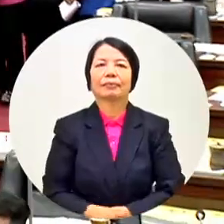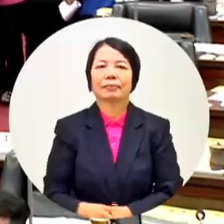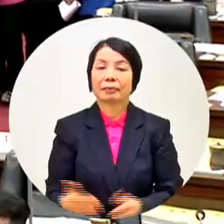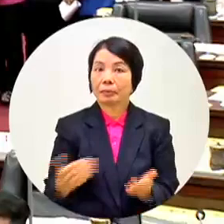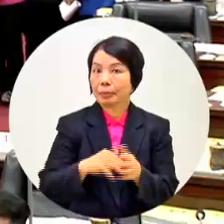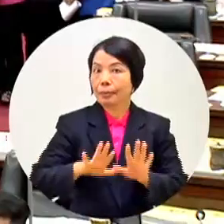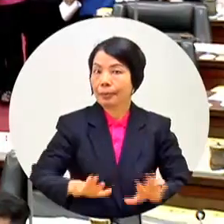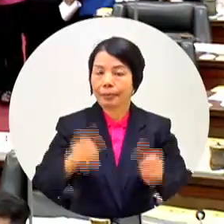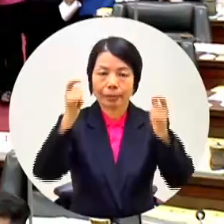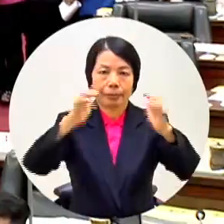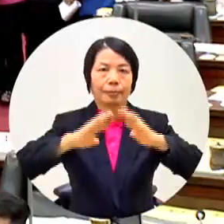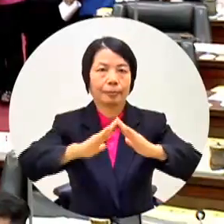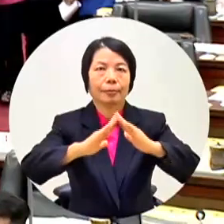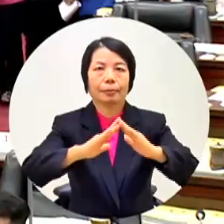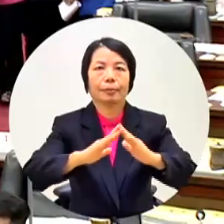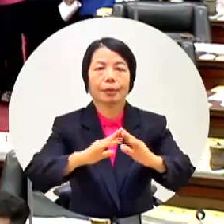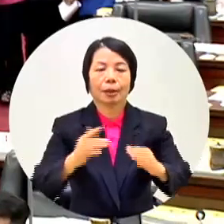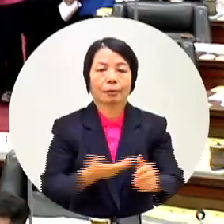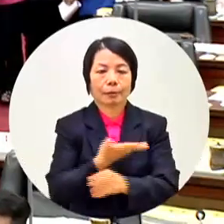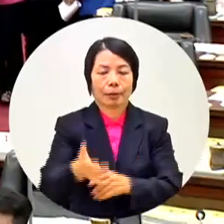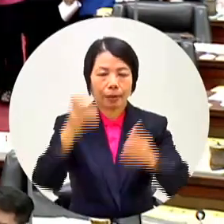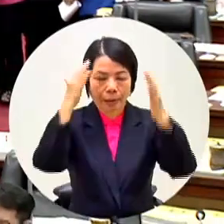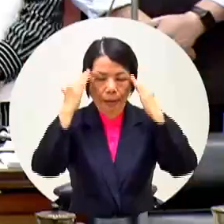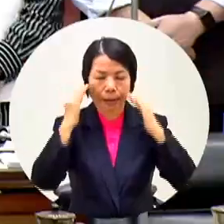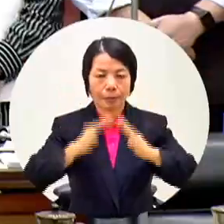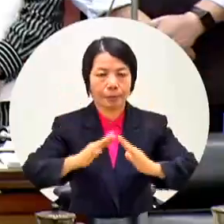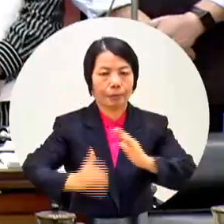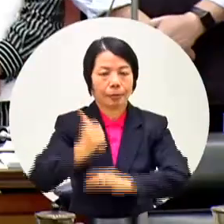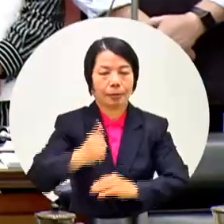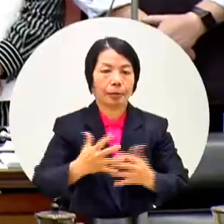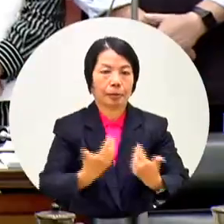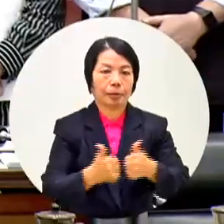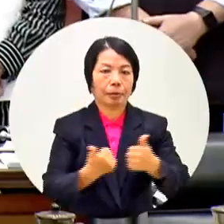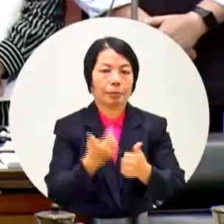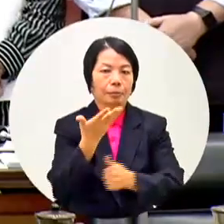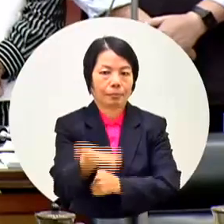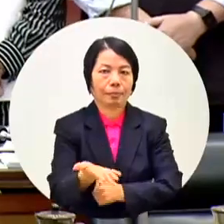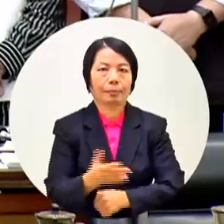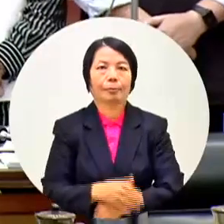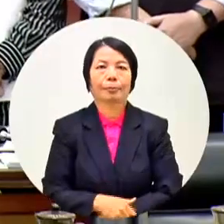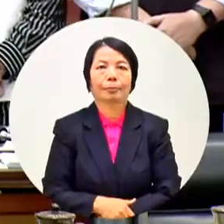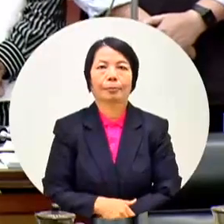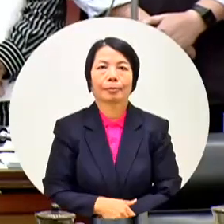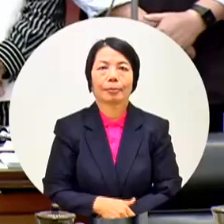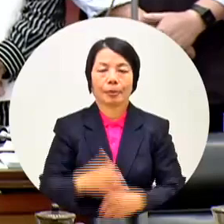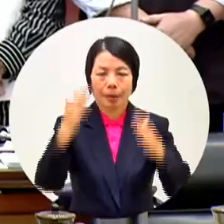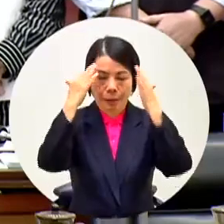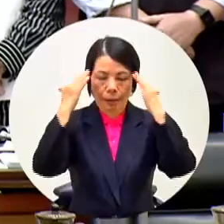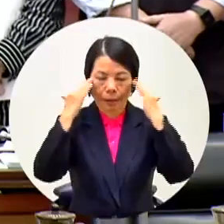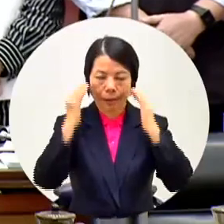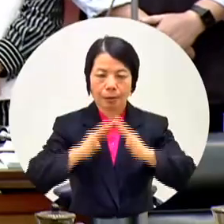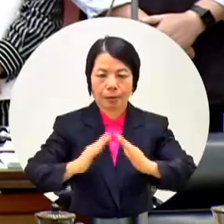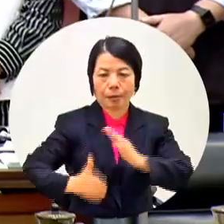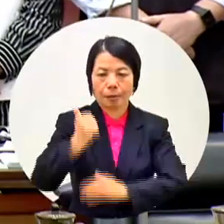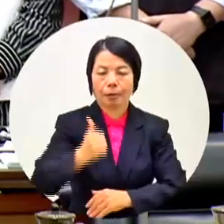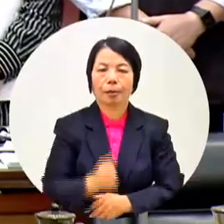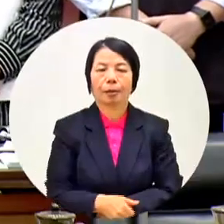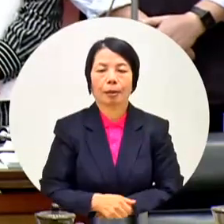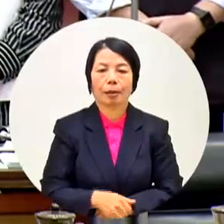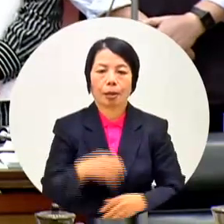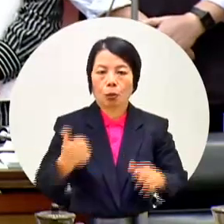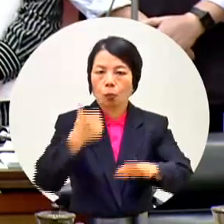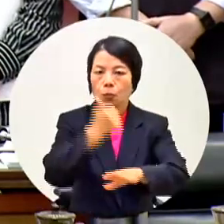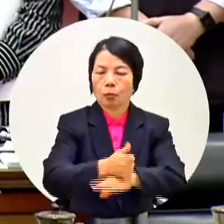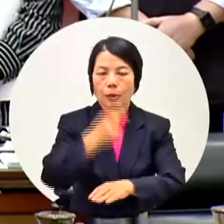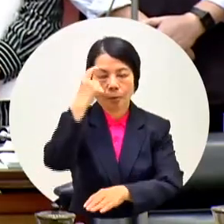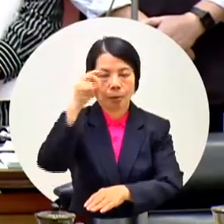国的市长机会，我相信吼，韩国的市长刚做20几天尔，佮还袂做诶，就开始在唱